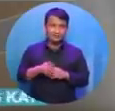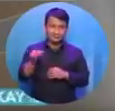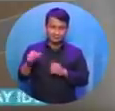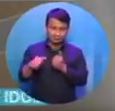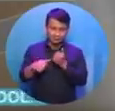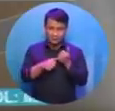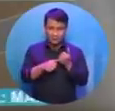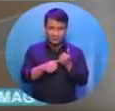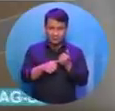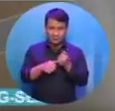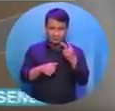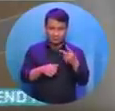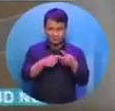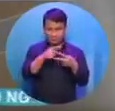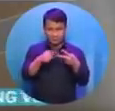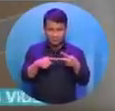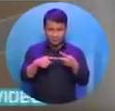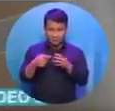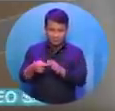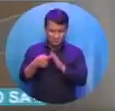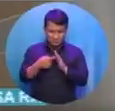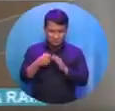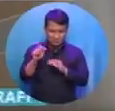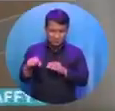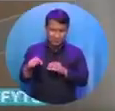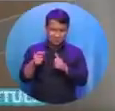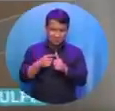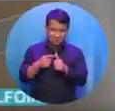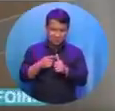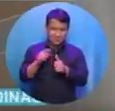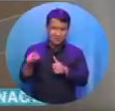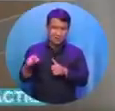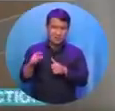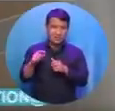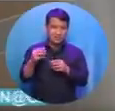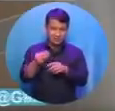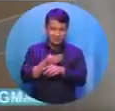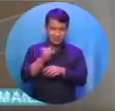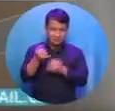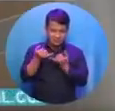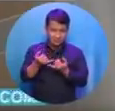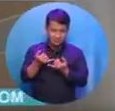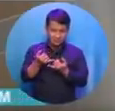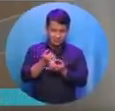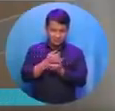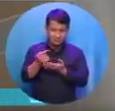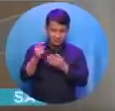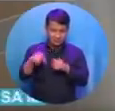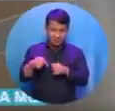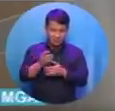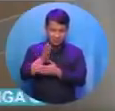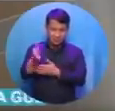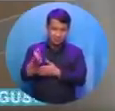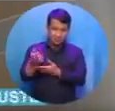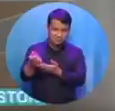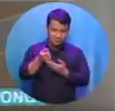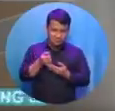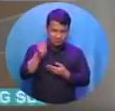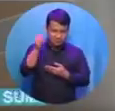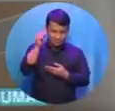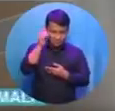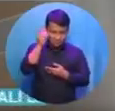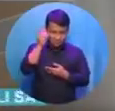Major, dalawa po ang kaming request. Una, Major, ngayon mismo baka pwede niyo pong sunduin itong si Mr.